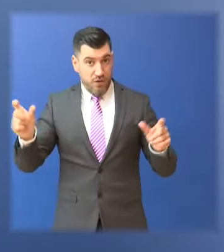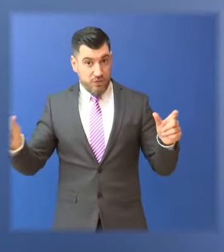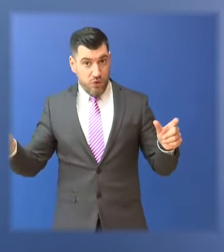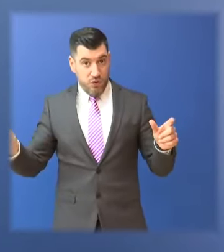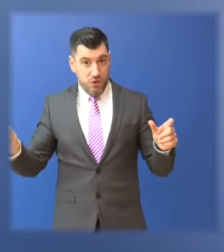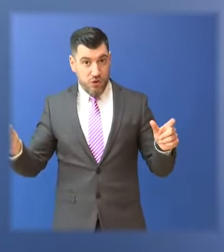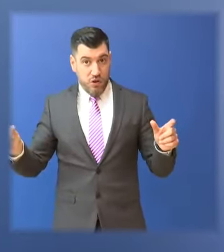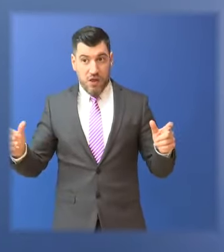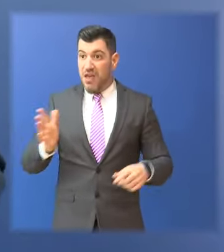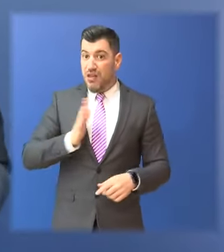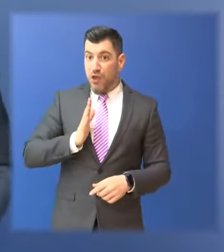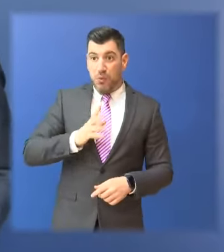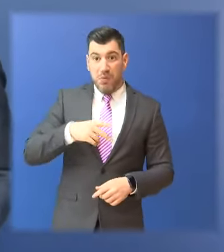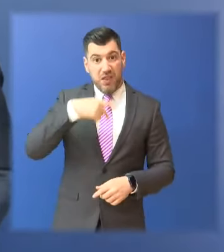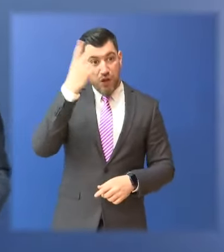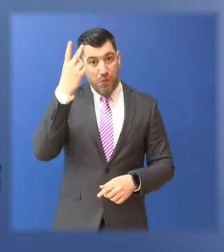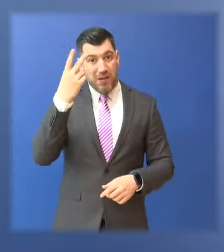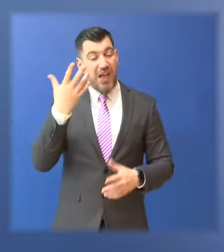της κυβέρνησης?